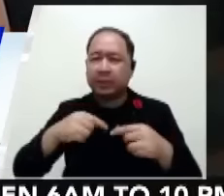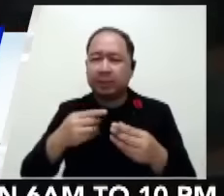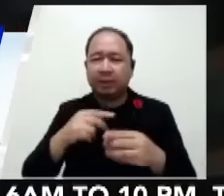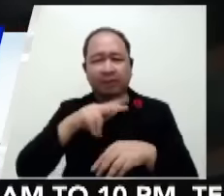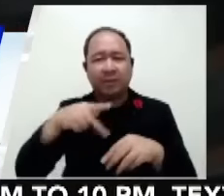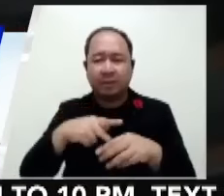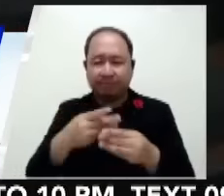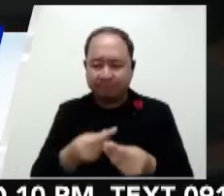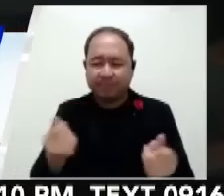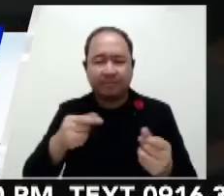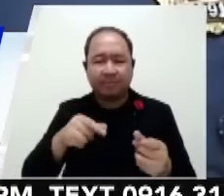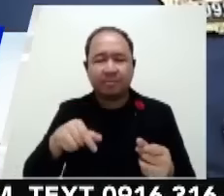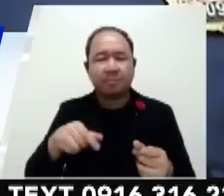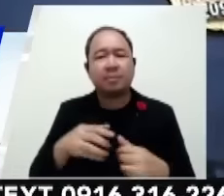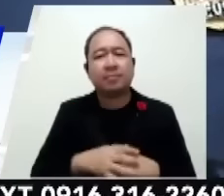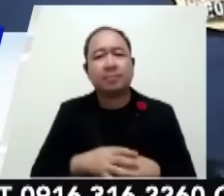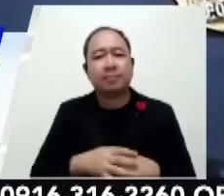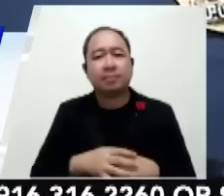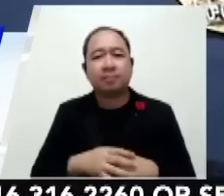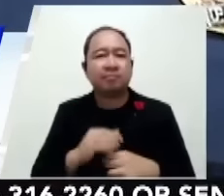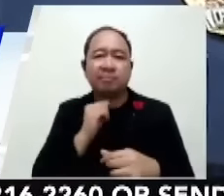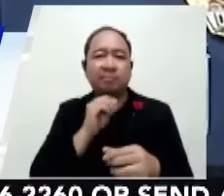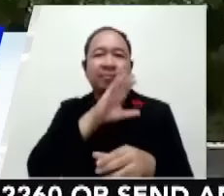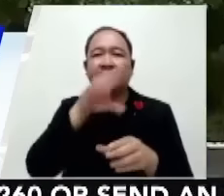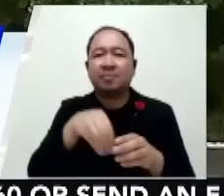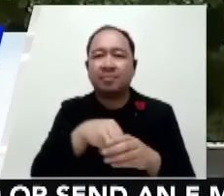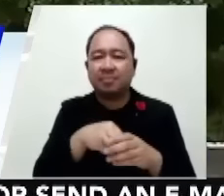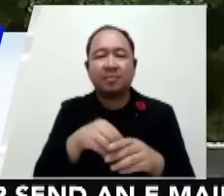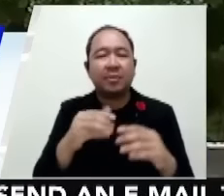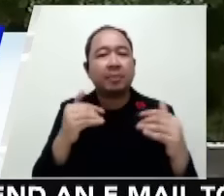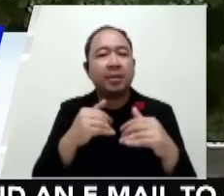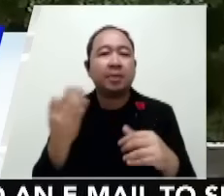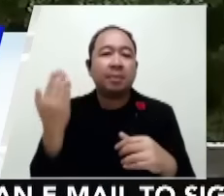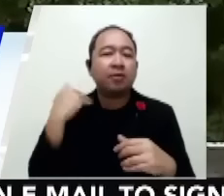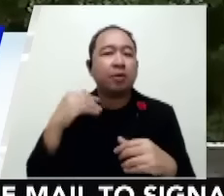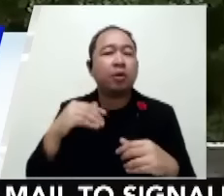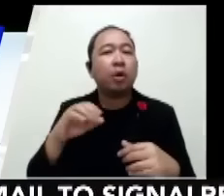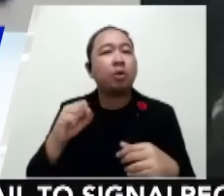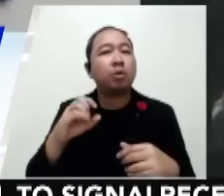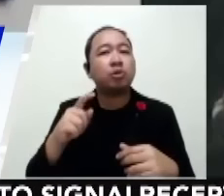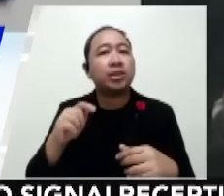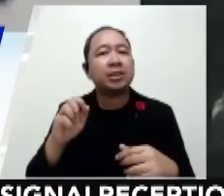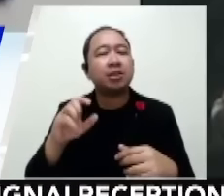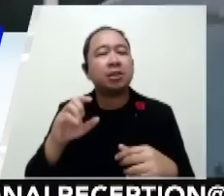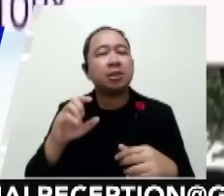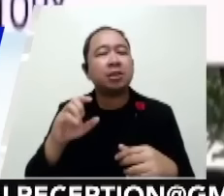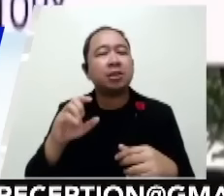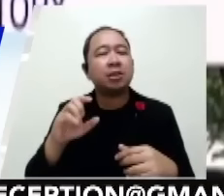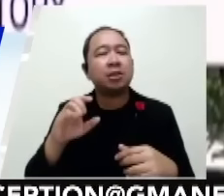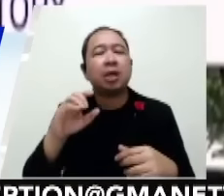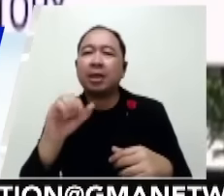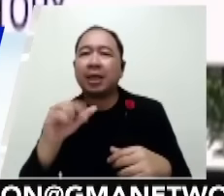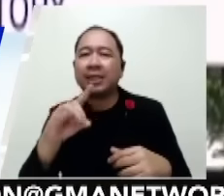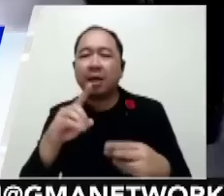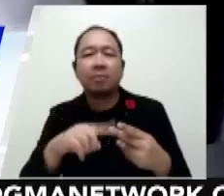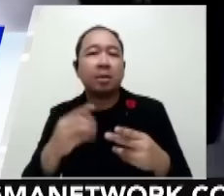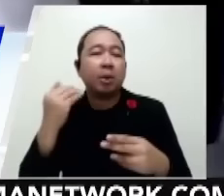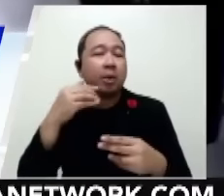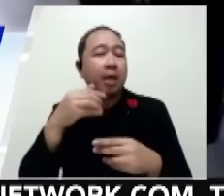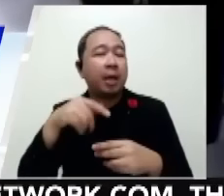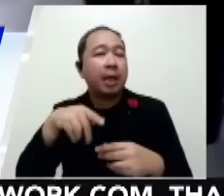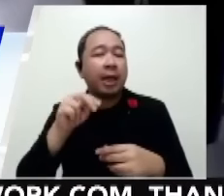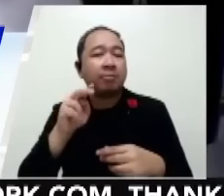dumating sa pagdinig sina dating Solicitor General Jose Calida at ang mga dating hepe ng NBI, PNP at PNP-IAS,